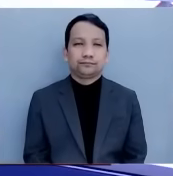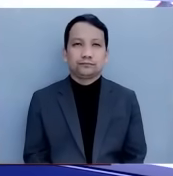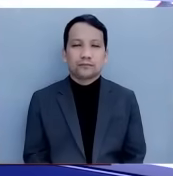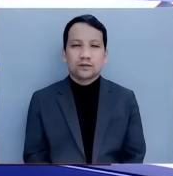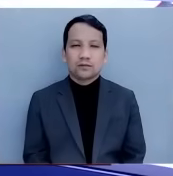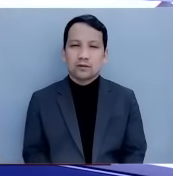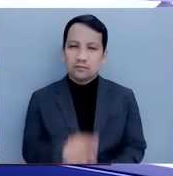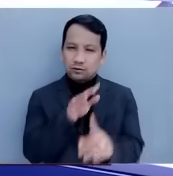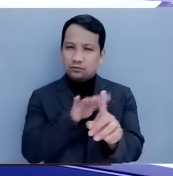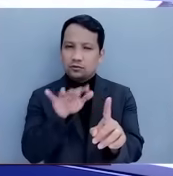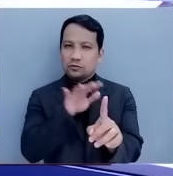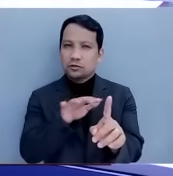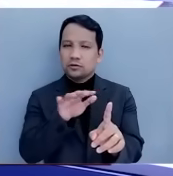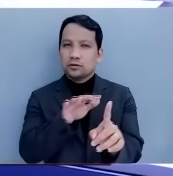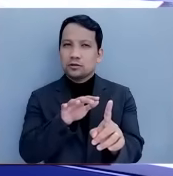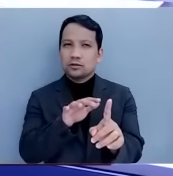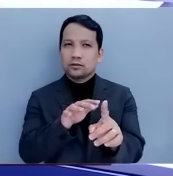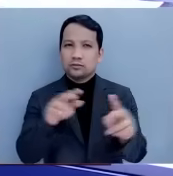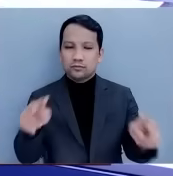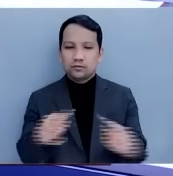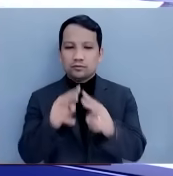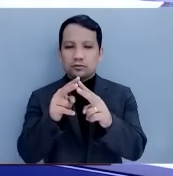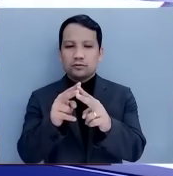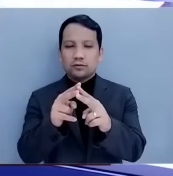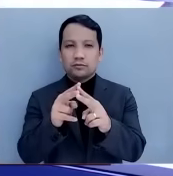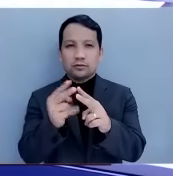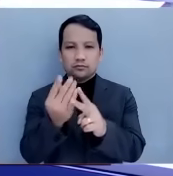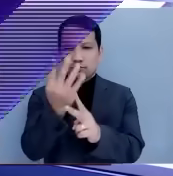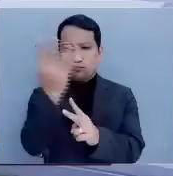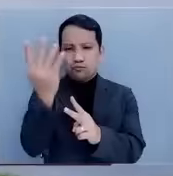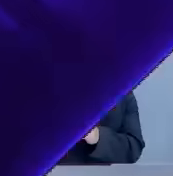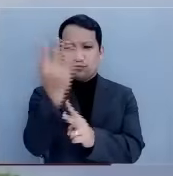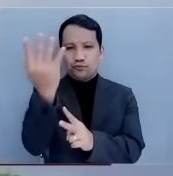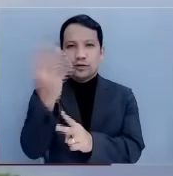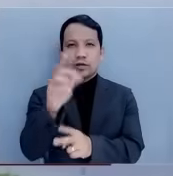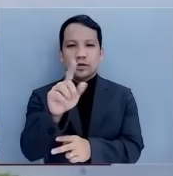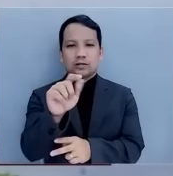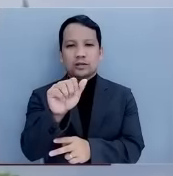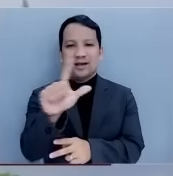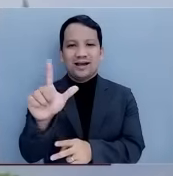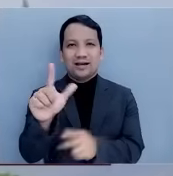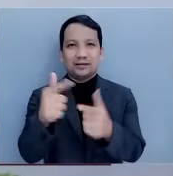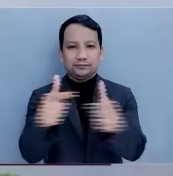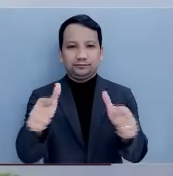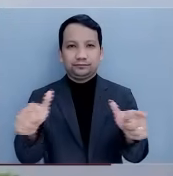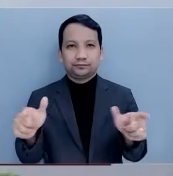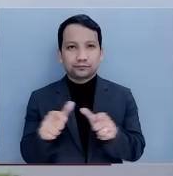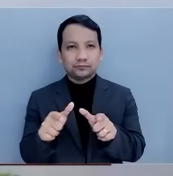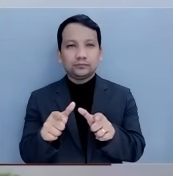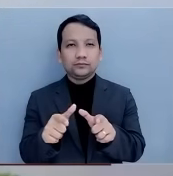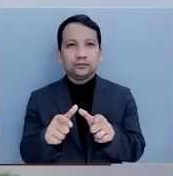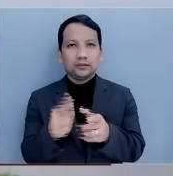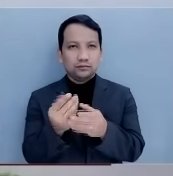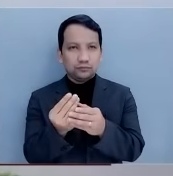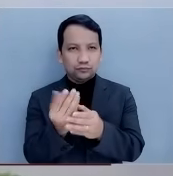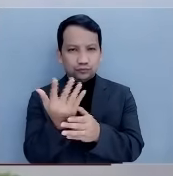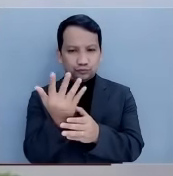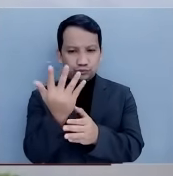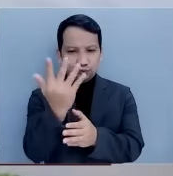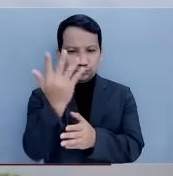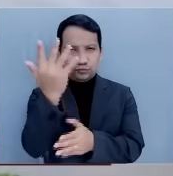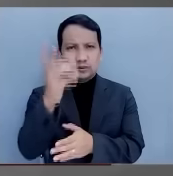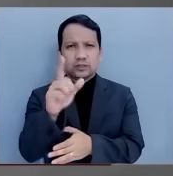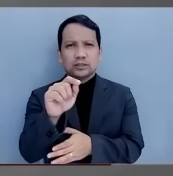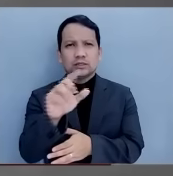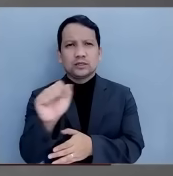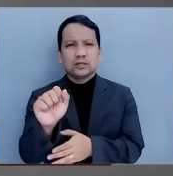Naobserba ng volcanic smog or VOG sa Taal Lake kanina. Ayon po sa Feebox, 3,000 metro ng steam plume ang nakita sa main